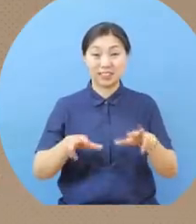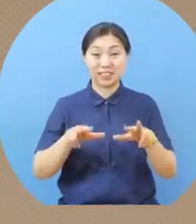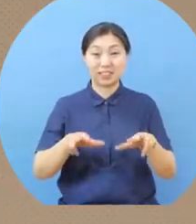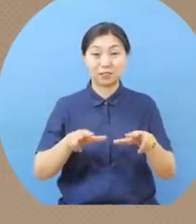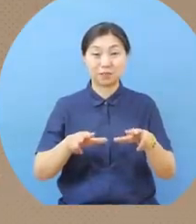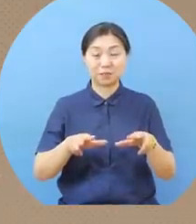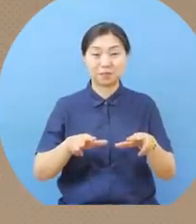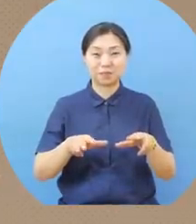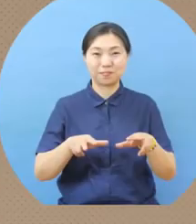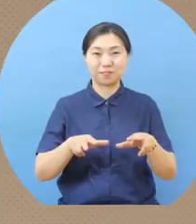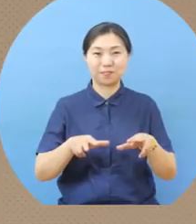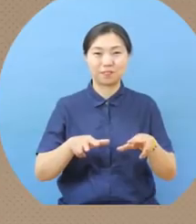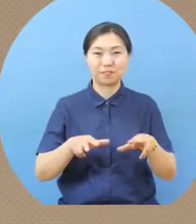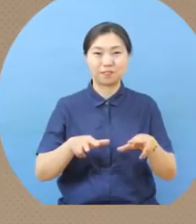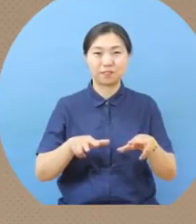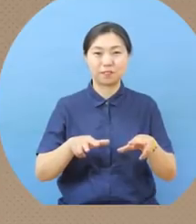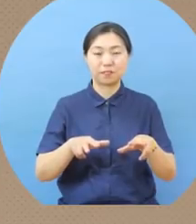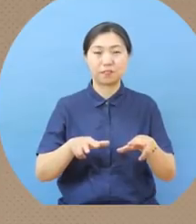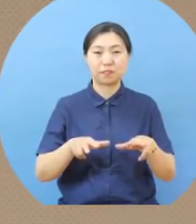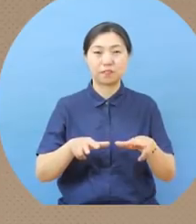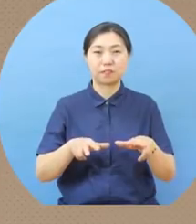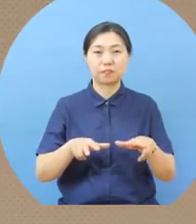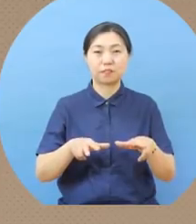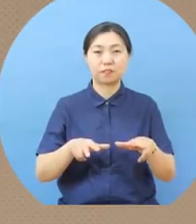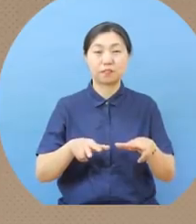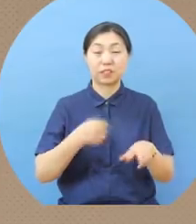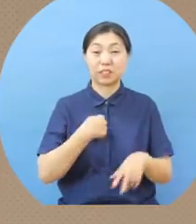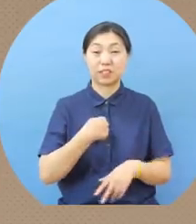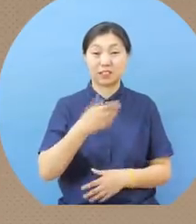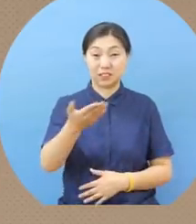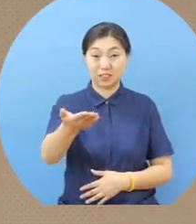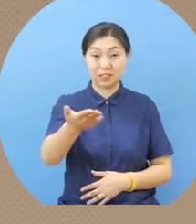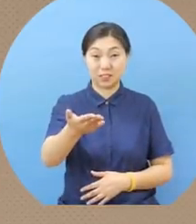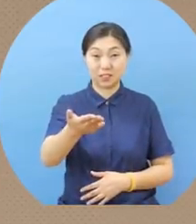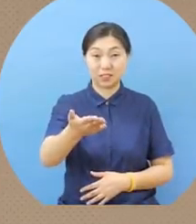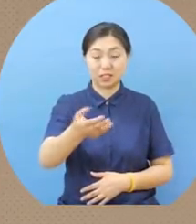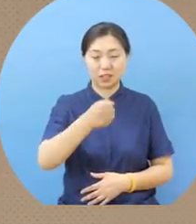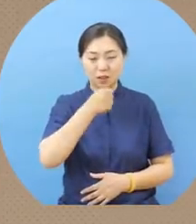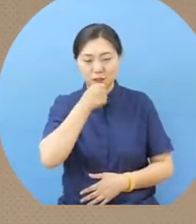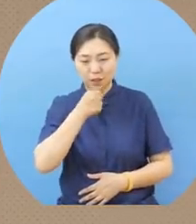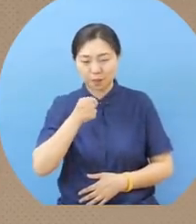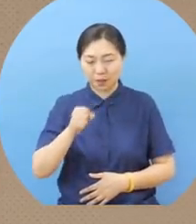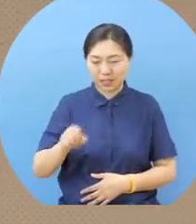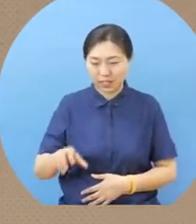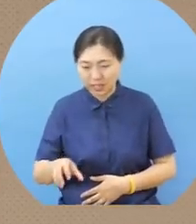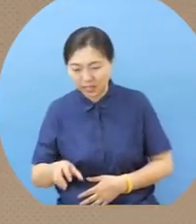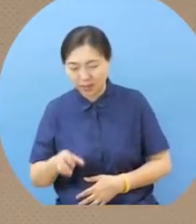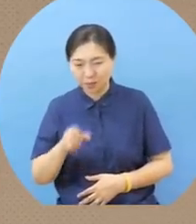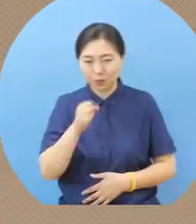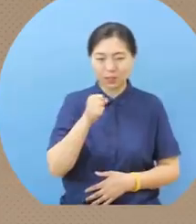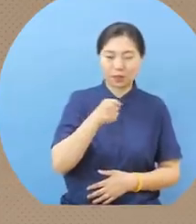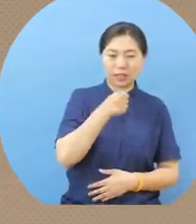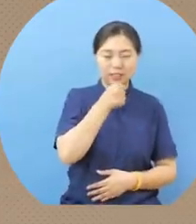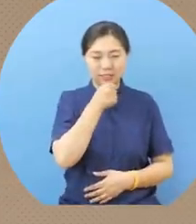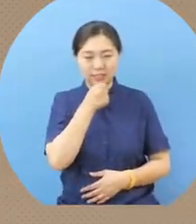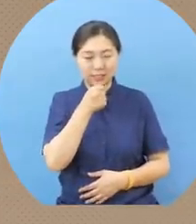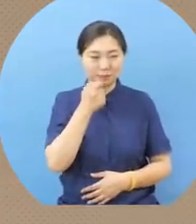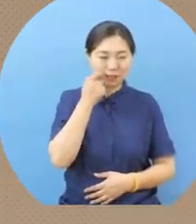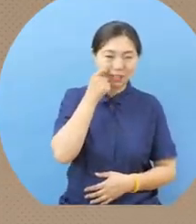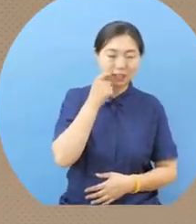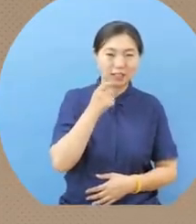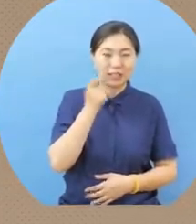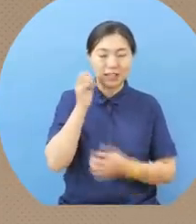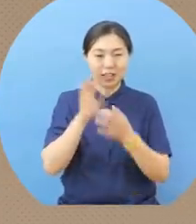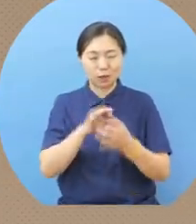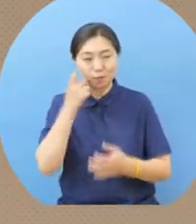지금 지금 나쁘냐 지금 자기 내가 이렇게 끈 자기가 지금 이 이거 지금 마이클 놓지도 못하고 들지도 못하고